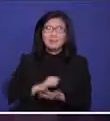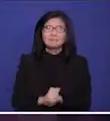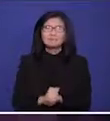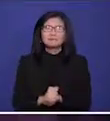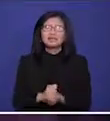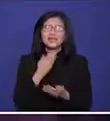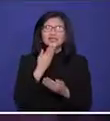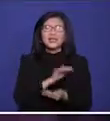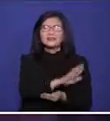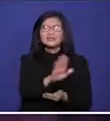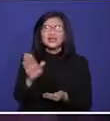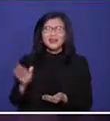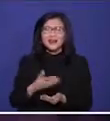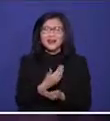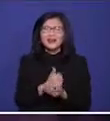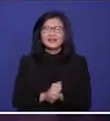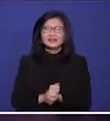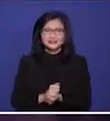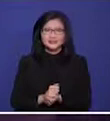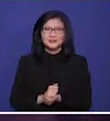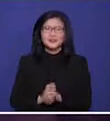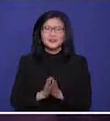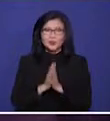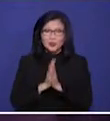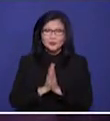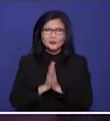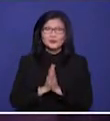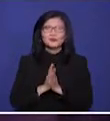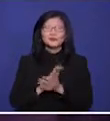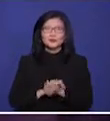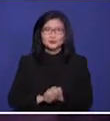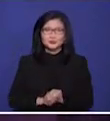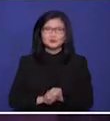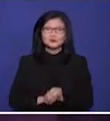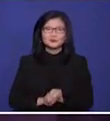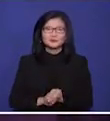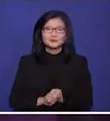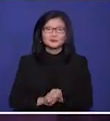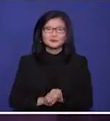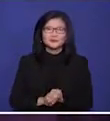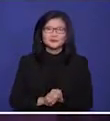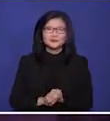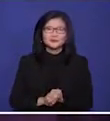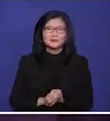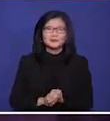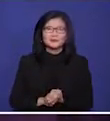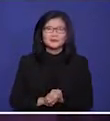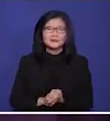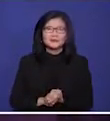sejahtera bagi kita semuanya. Om Swastiastu, Namo Buddhaya, salam kebajikan. Bapak,